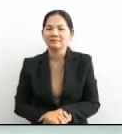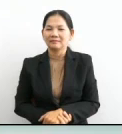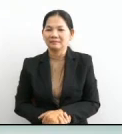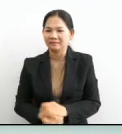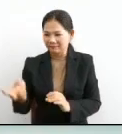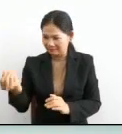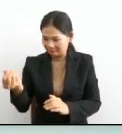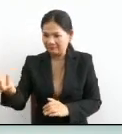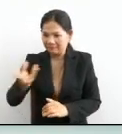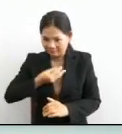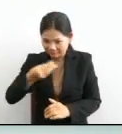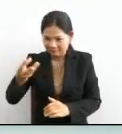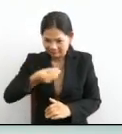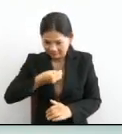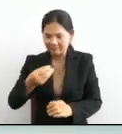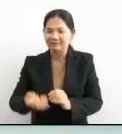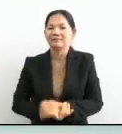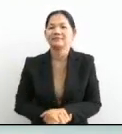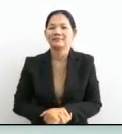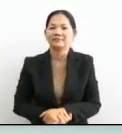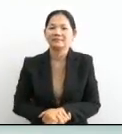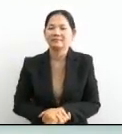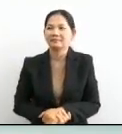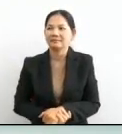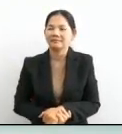prạ chầm nồi